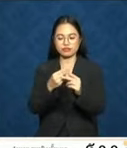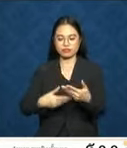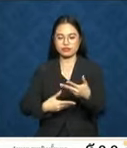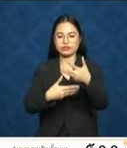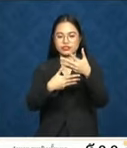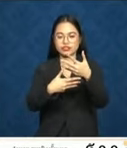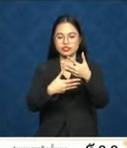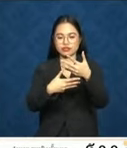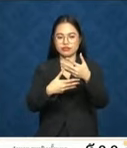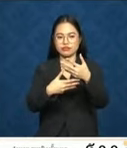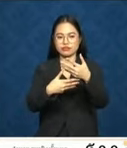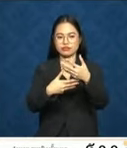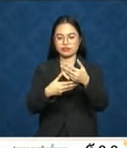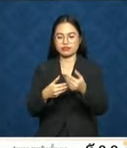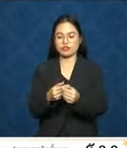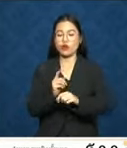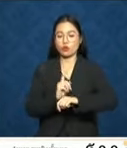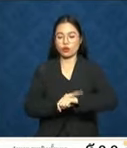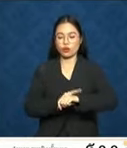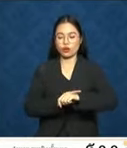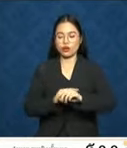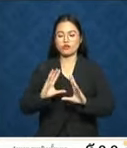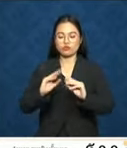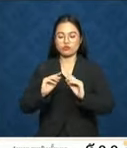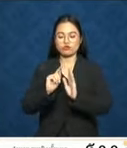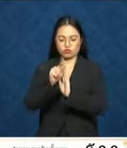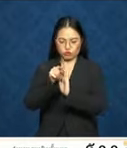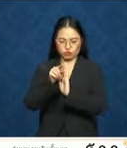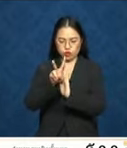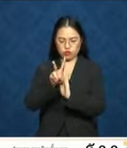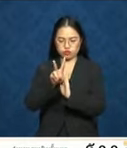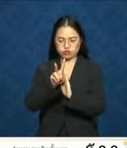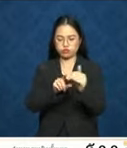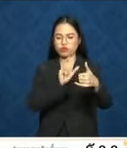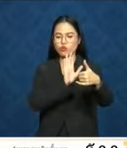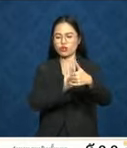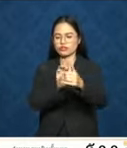ครับขอใช้เวลาท่านละ2นาทีนะครับ